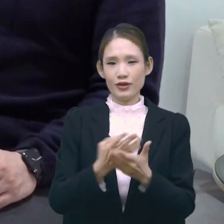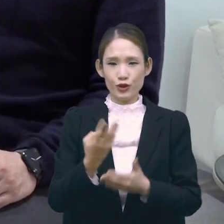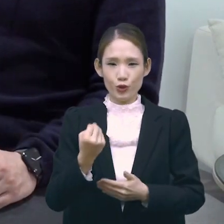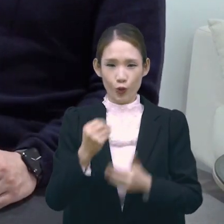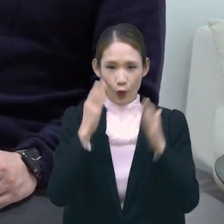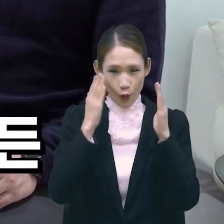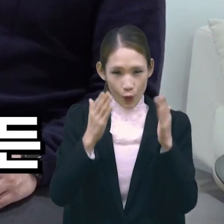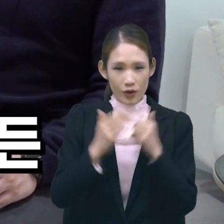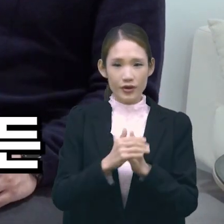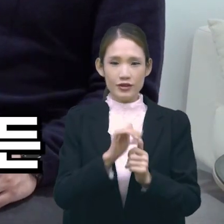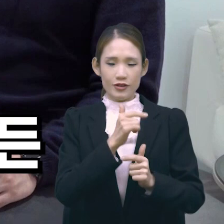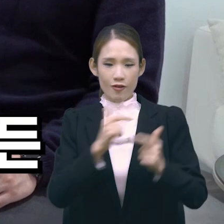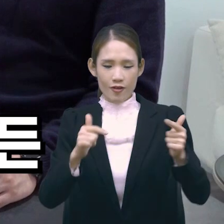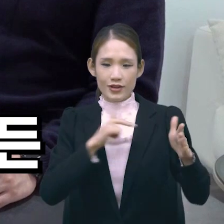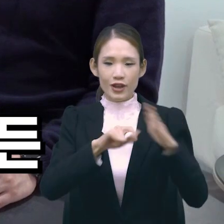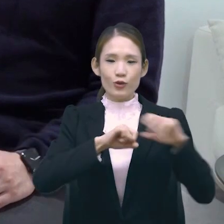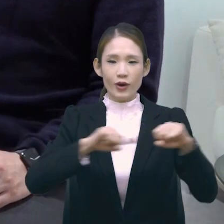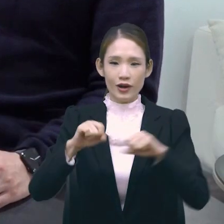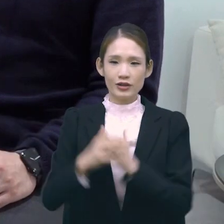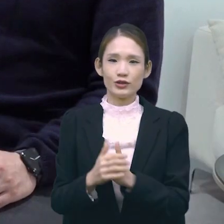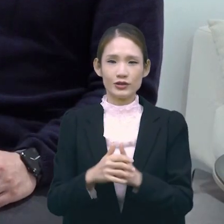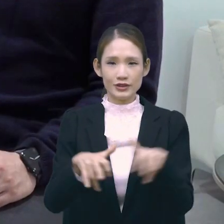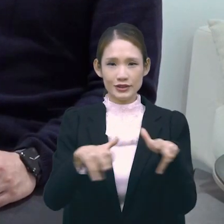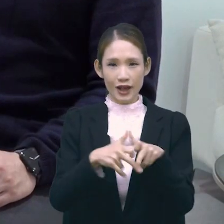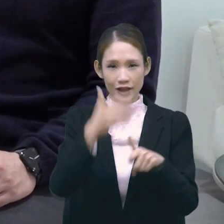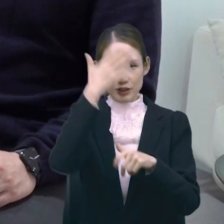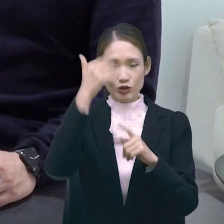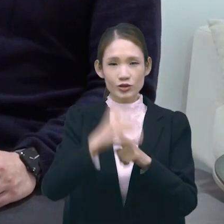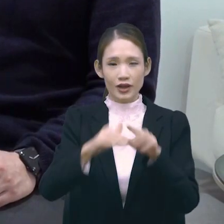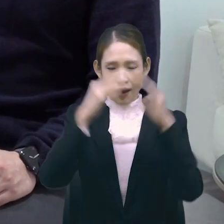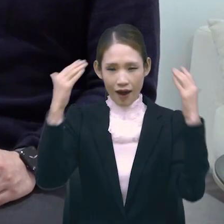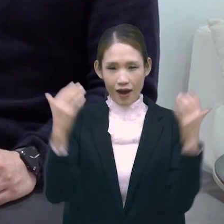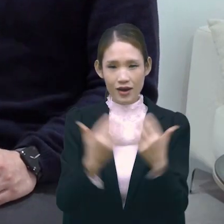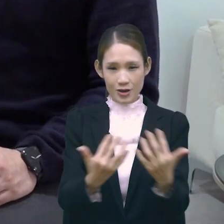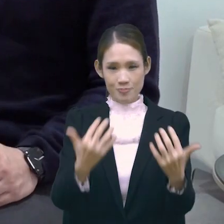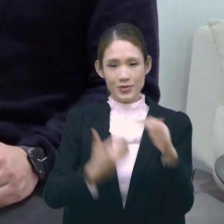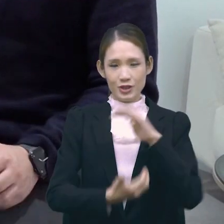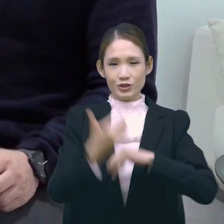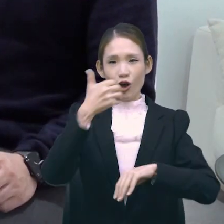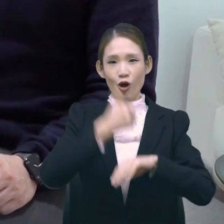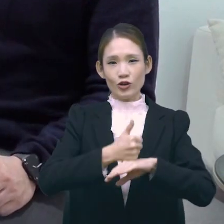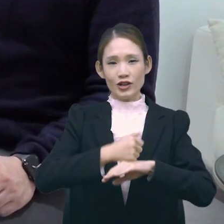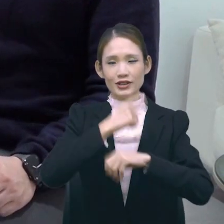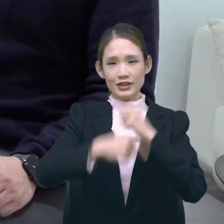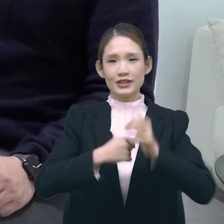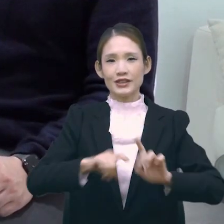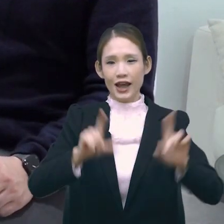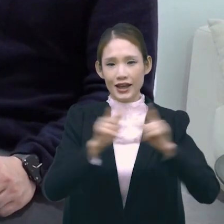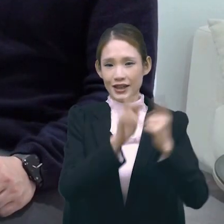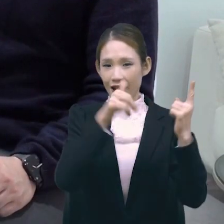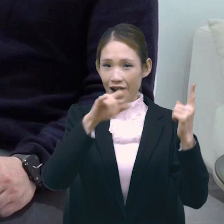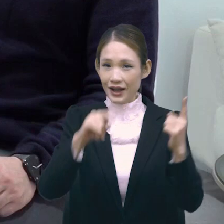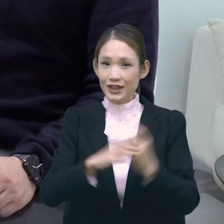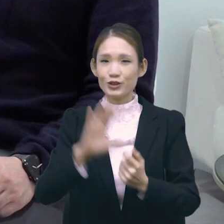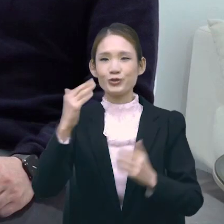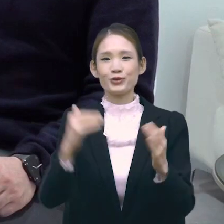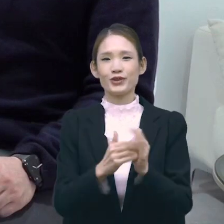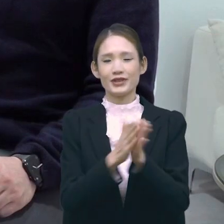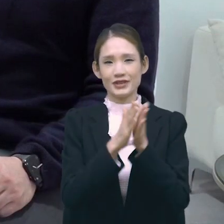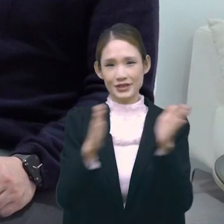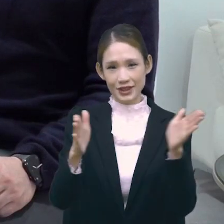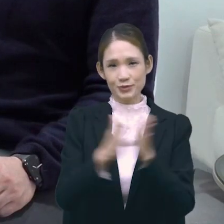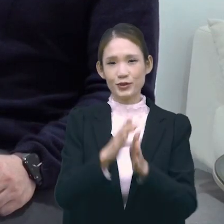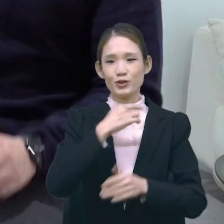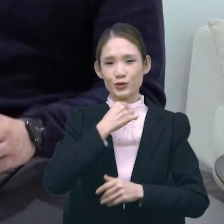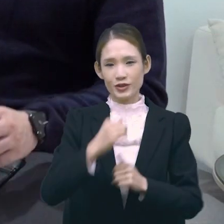수학 공부가 됐든 여러 대외활동이 됐든 우리 장애 청소년들이 모두 다 성취하는 그런 한 해, 한 학기도 새롭게 시작해보실